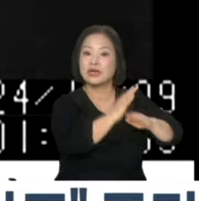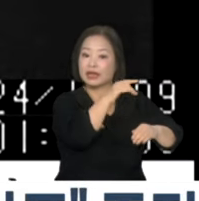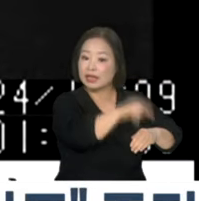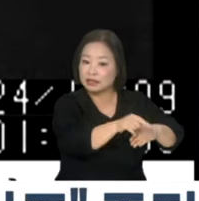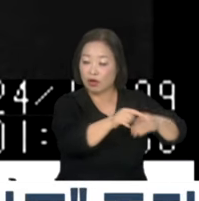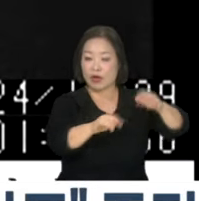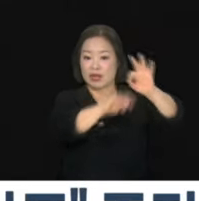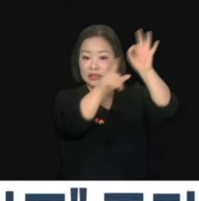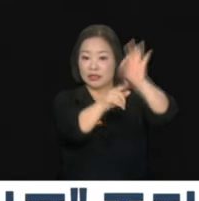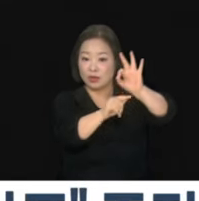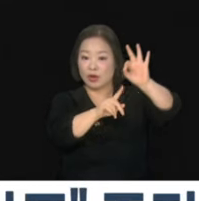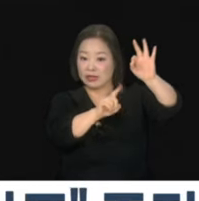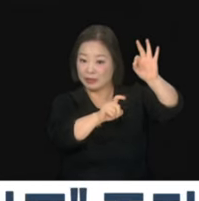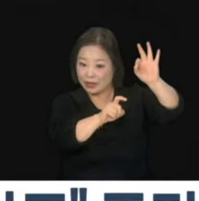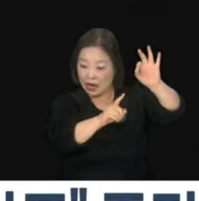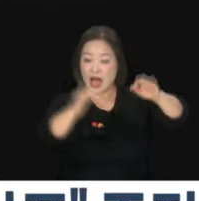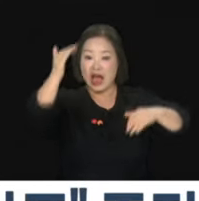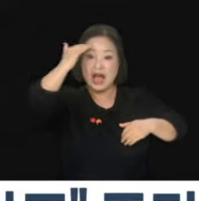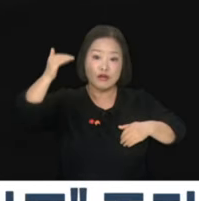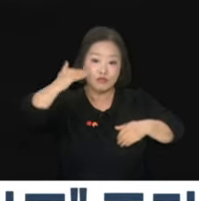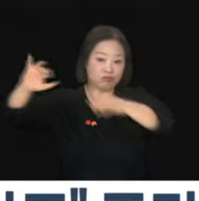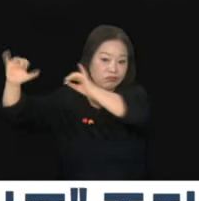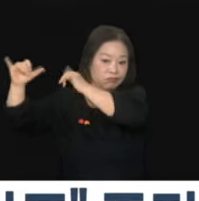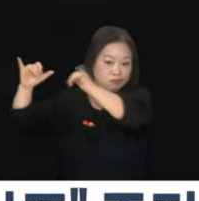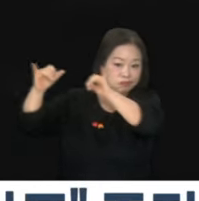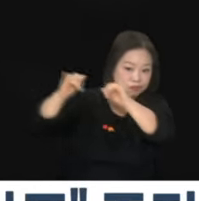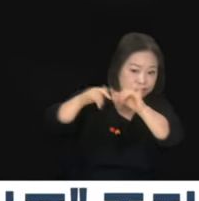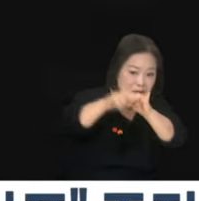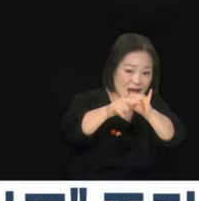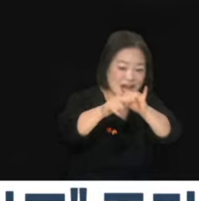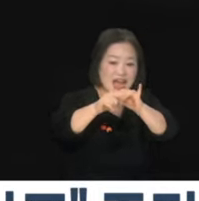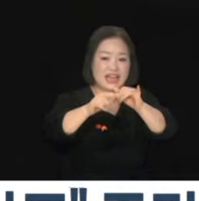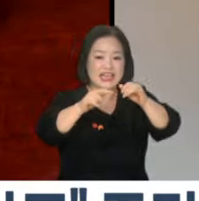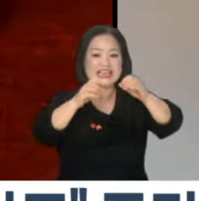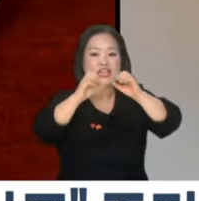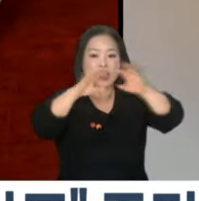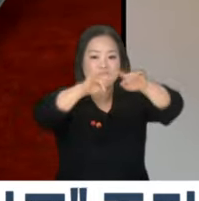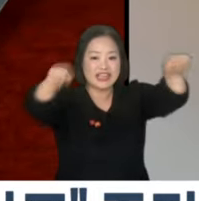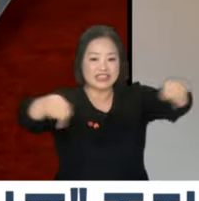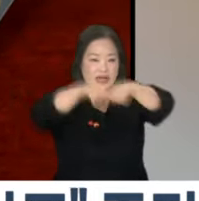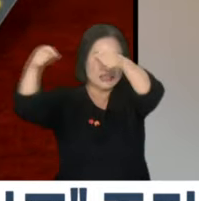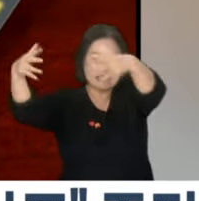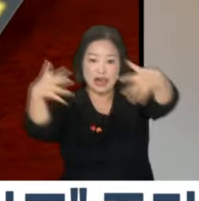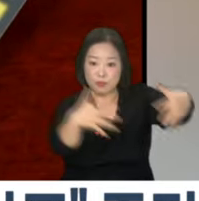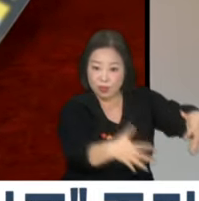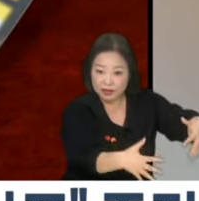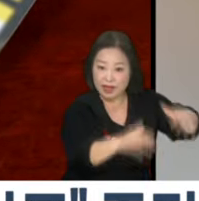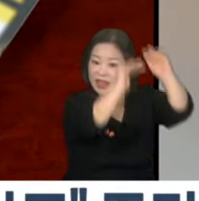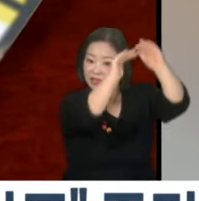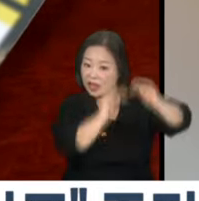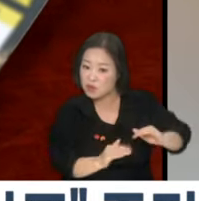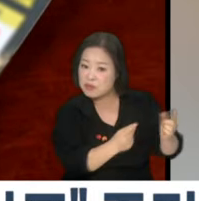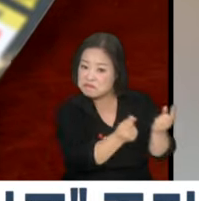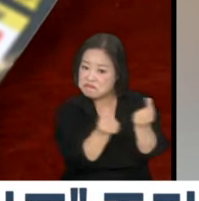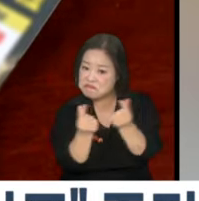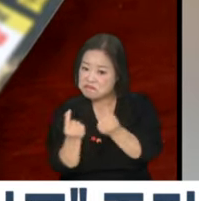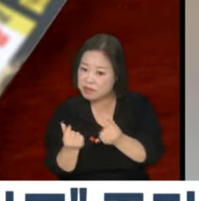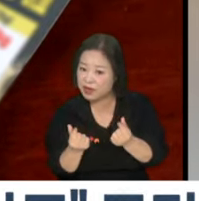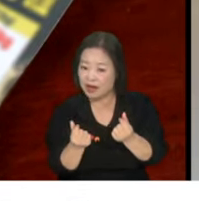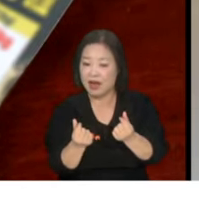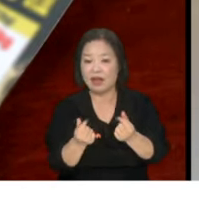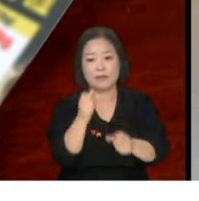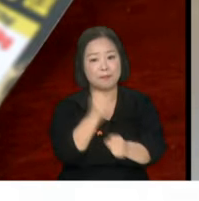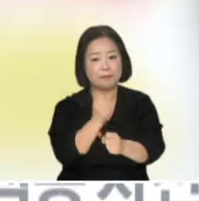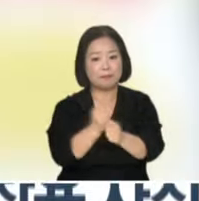대한민국 무인기가 평양 상공에 침투해 라를 살포했다 사진을 공개한 전단 내용과 닮아 있어 눈길이 쏠립니다